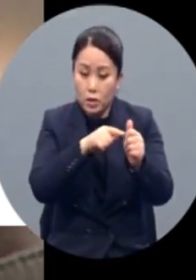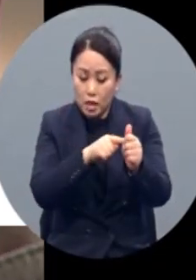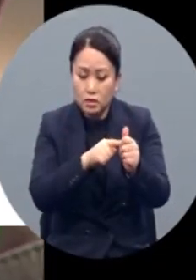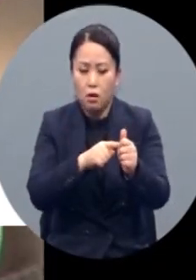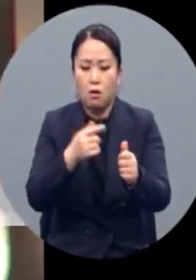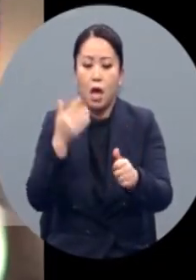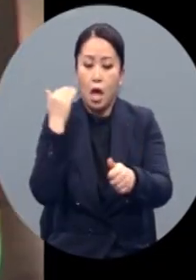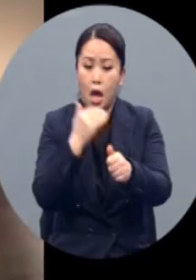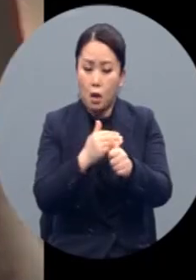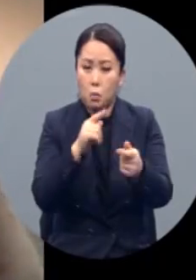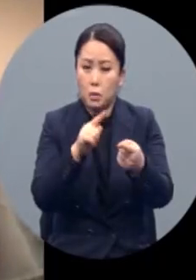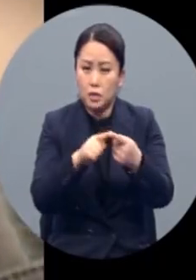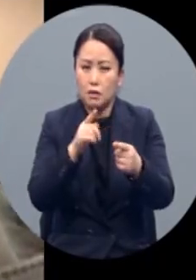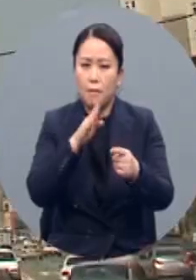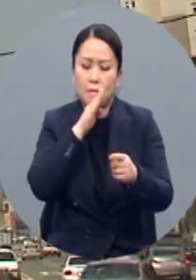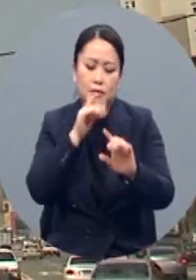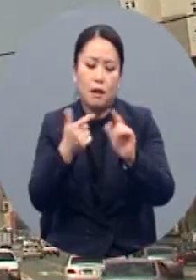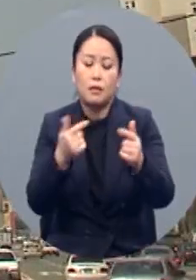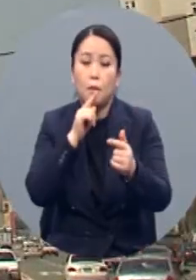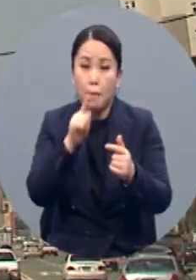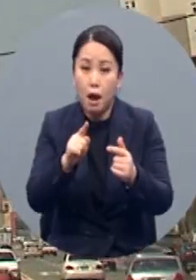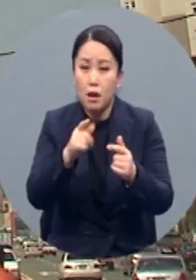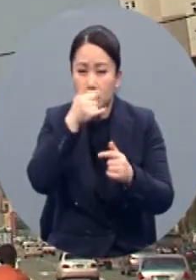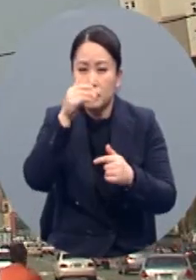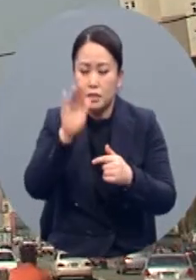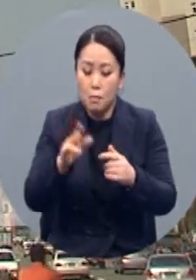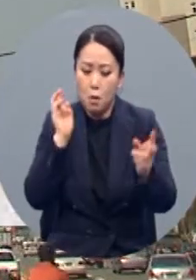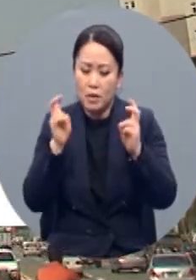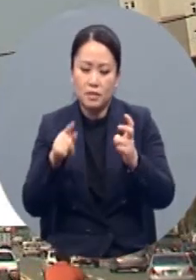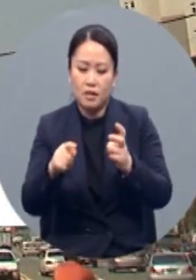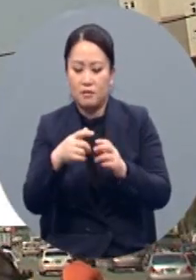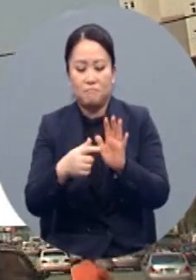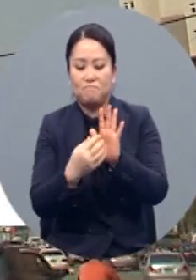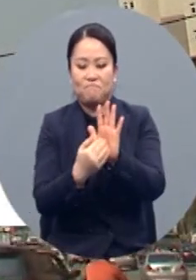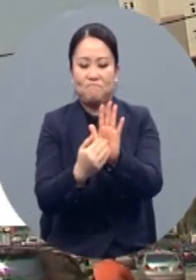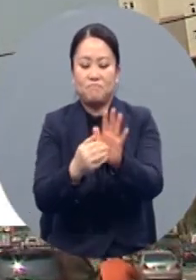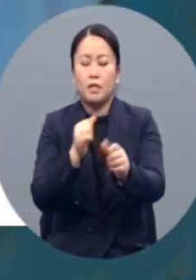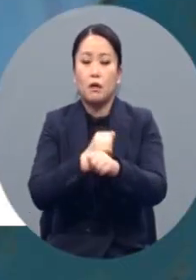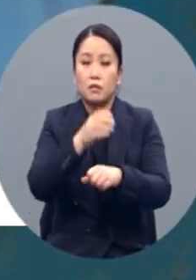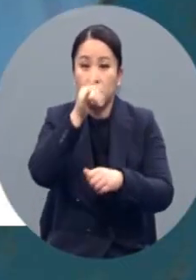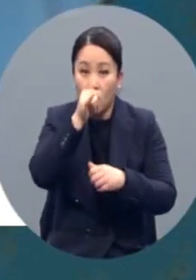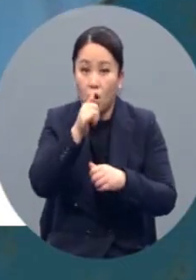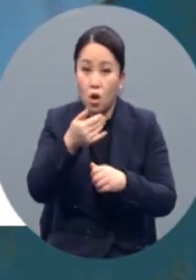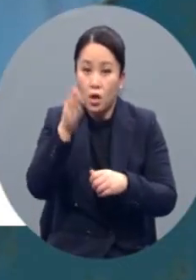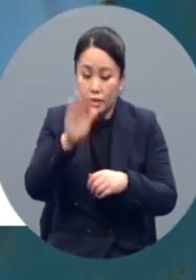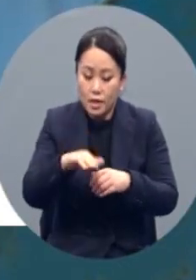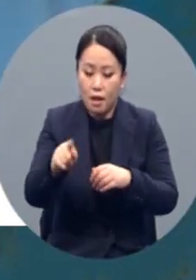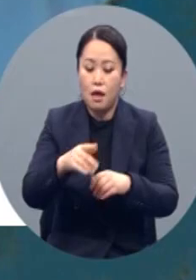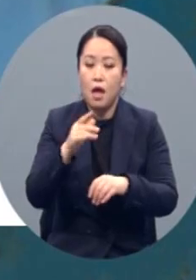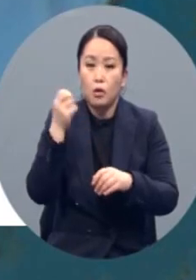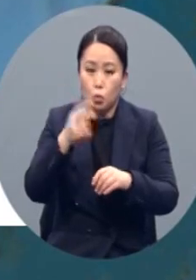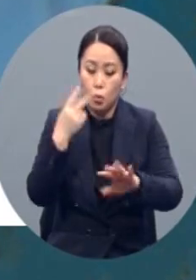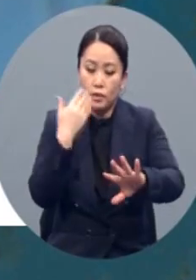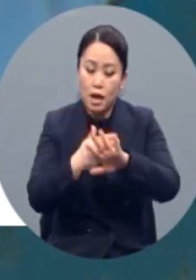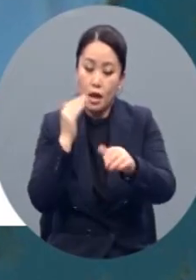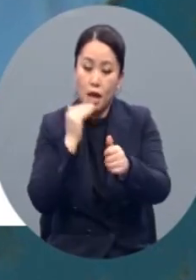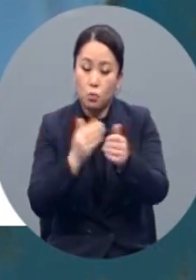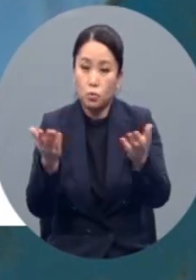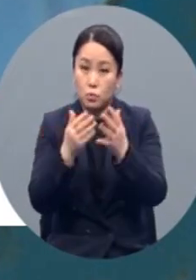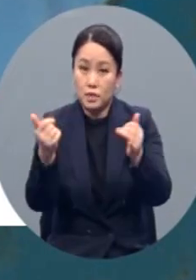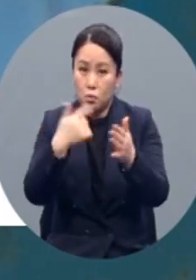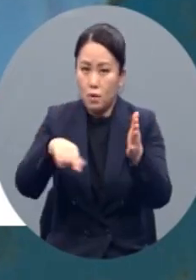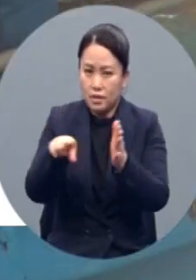김씨의 복직을 거부했습니다 한진중공업의 마지막 해고 노동자가 된 김씨는 또 다른 회부 노동자들을 위해